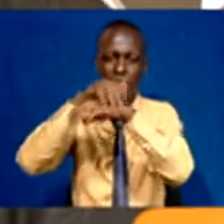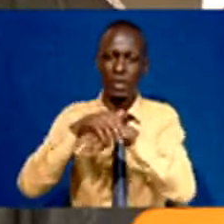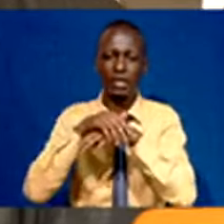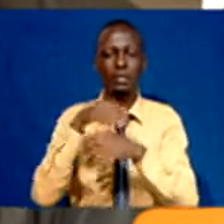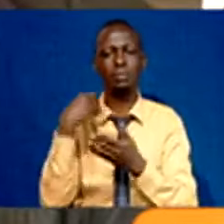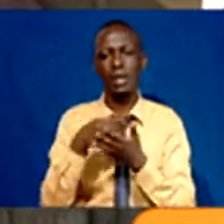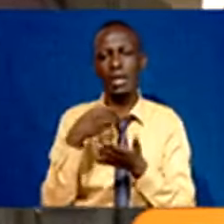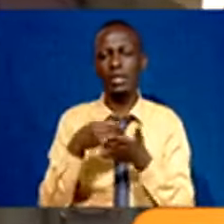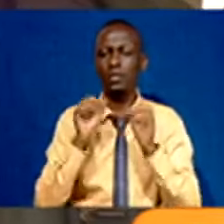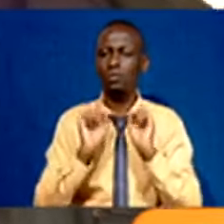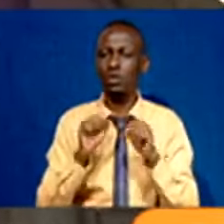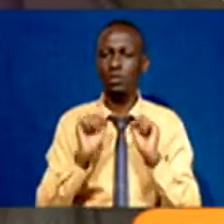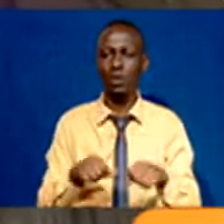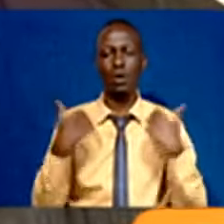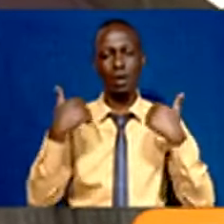na angalau